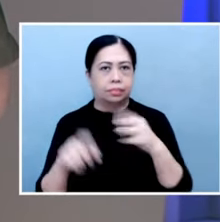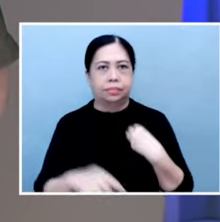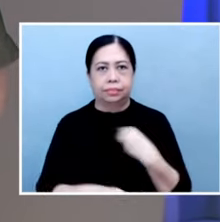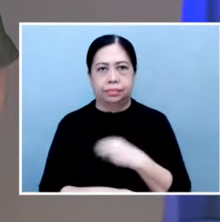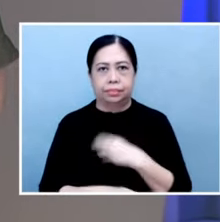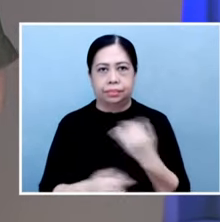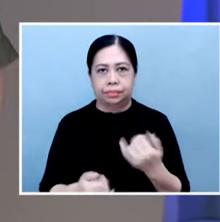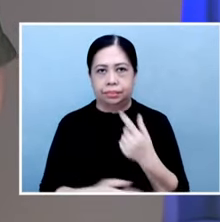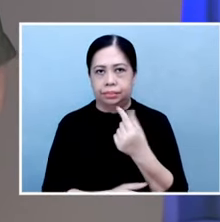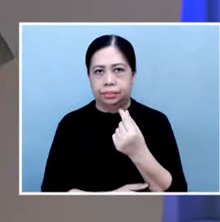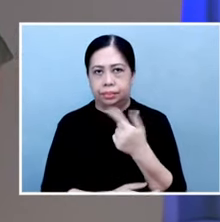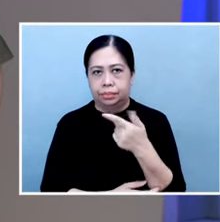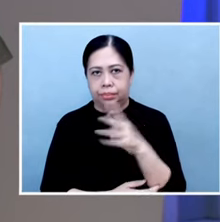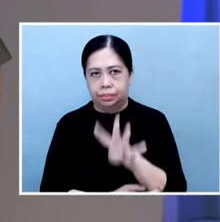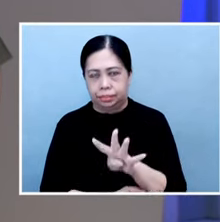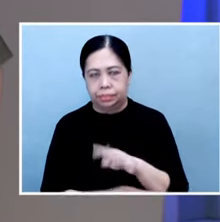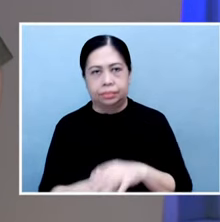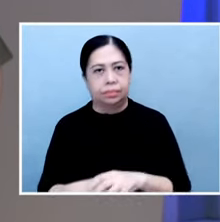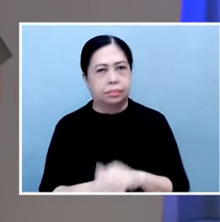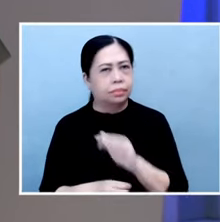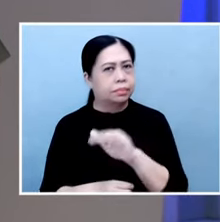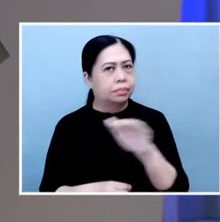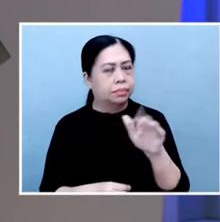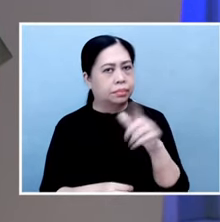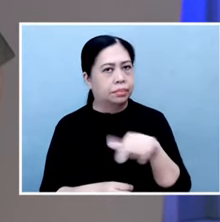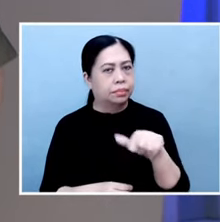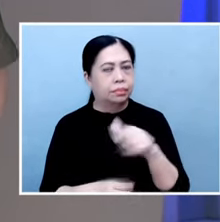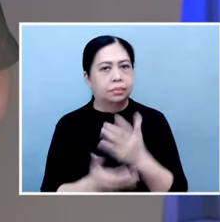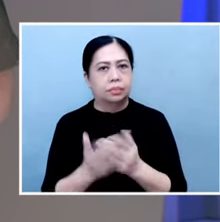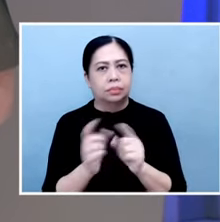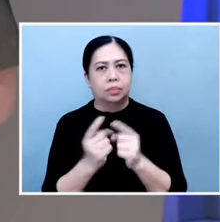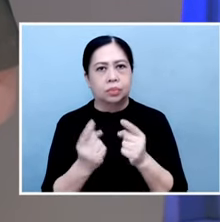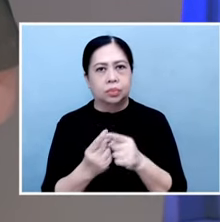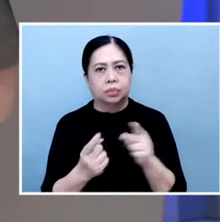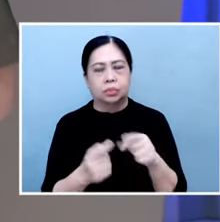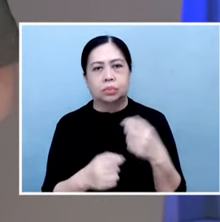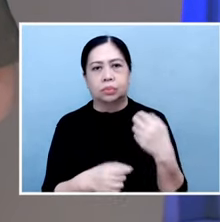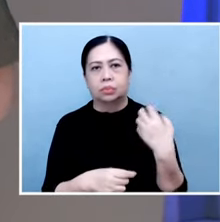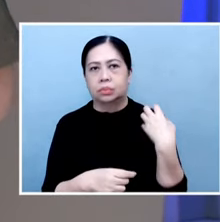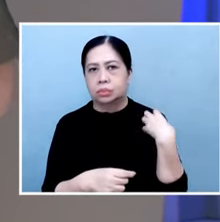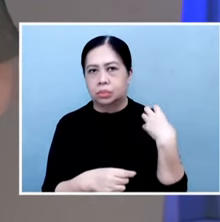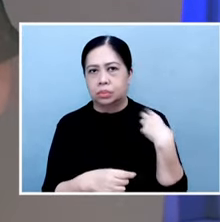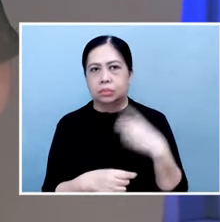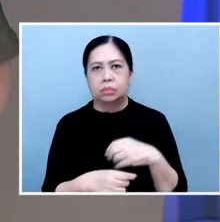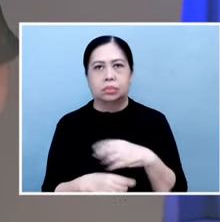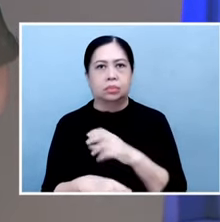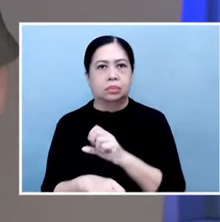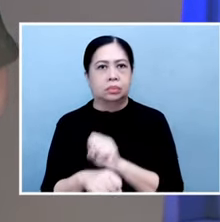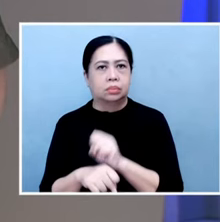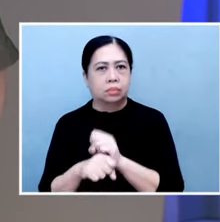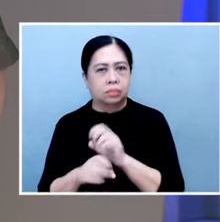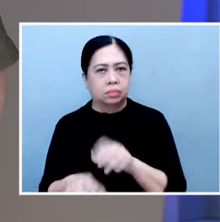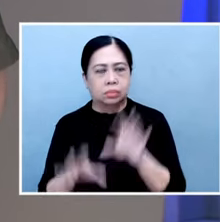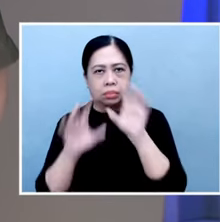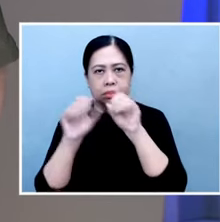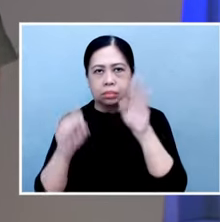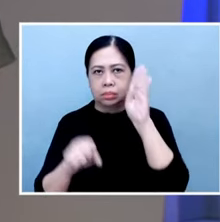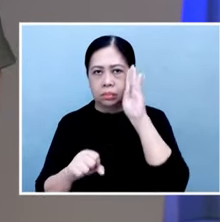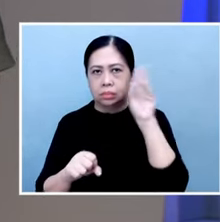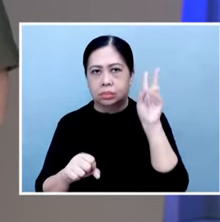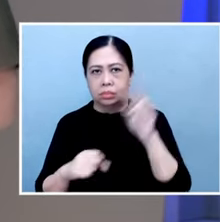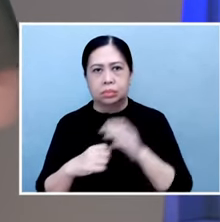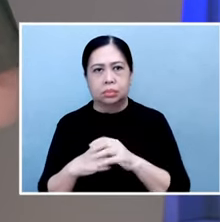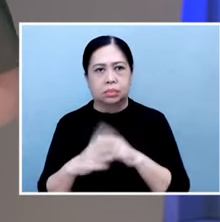ngayong 2024. Nanawagan naman ang ilang grupo ng mga employer at manggagawa kay Pangulong Marcos Jr.